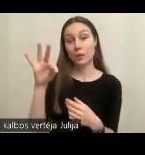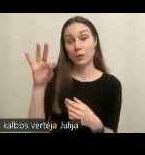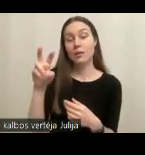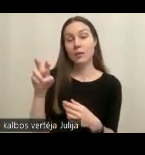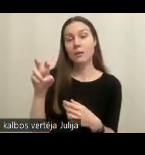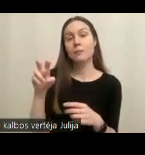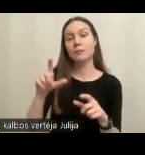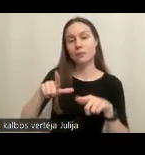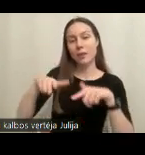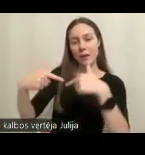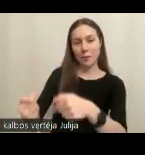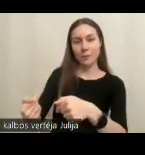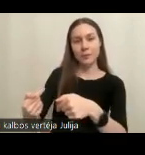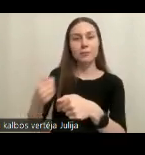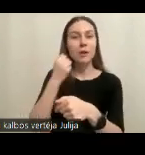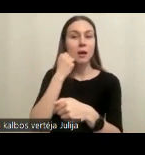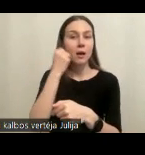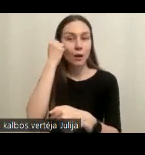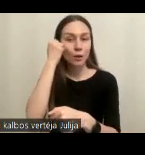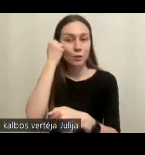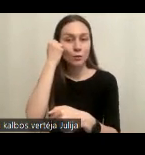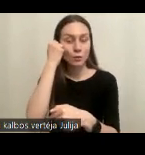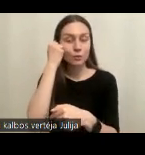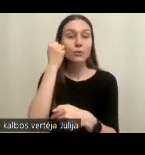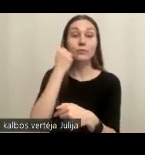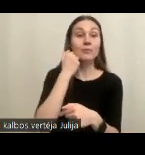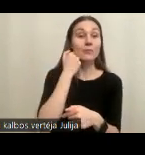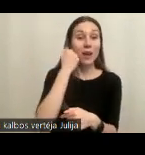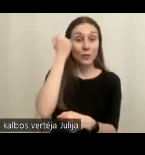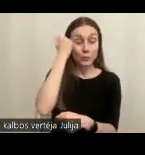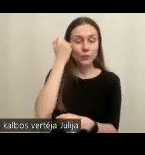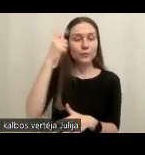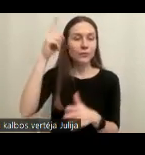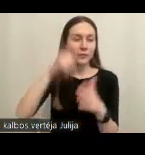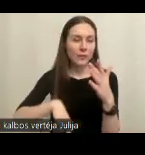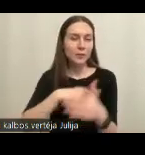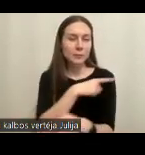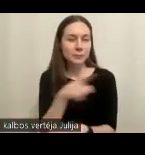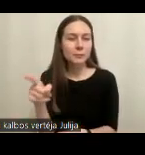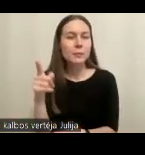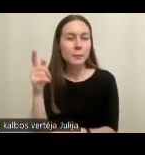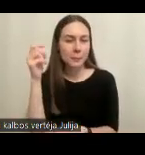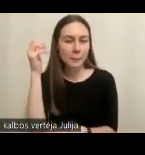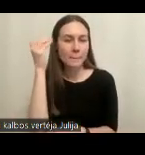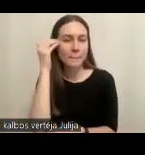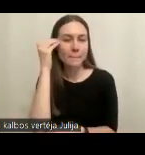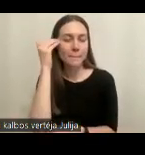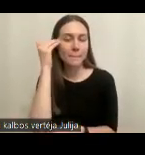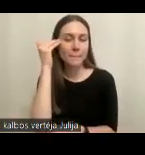labai dėkoju. Tikiuosi, kad jūs prisimenate, kada.